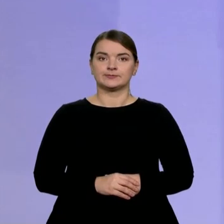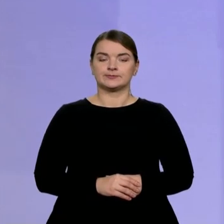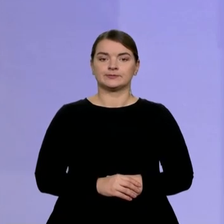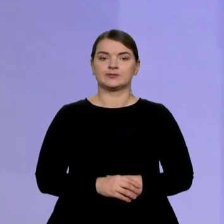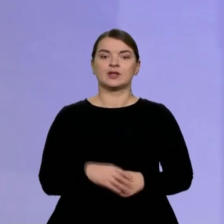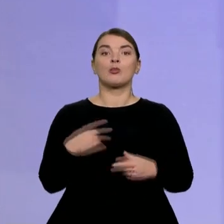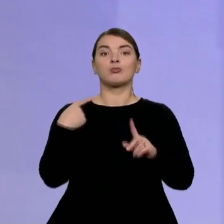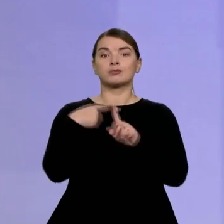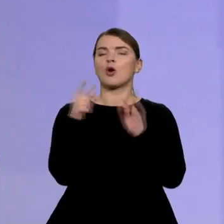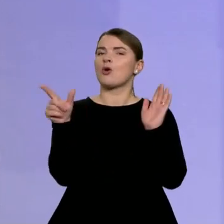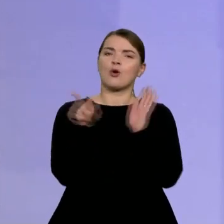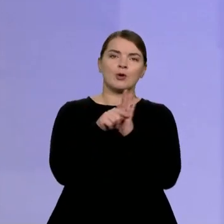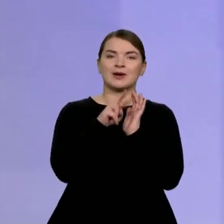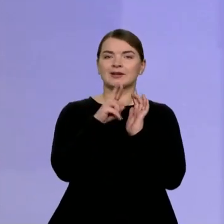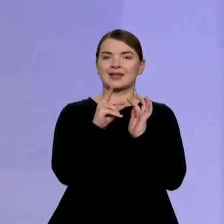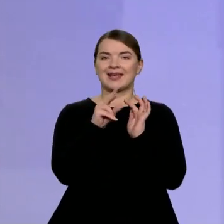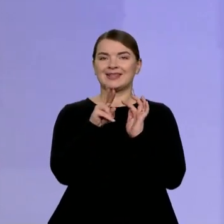yra aplink Rėkyvą einantis